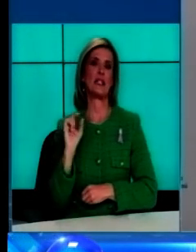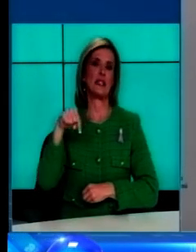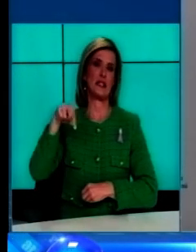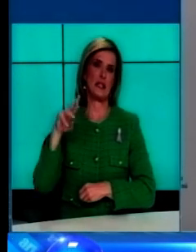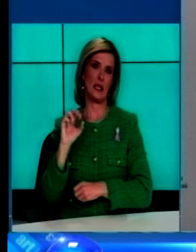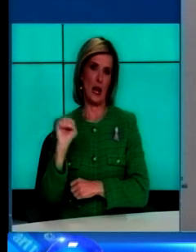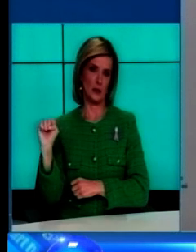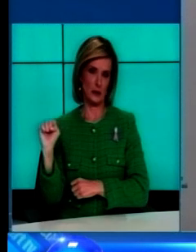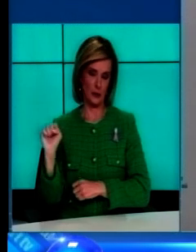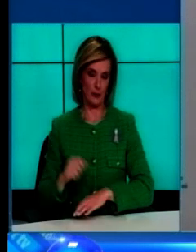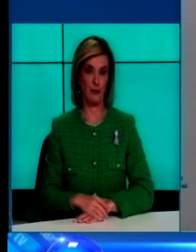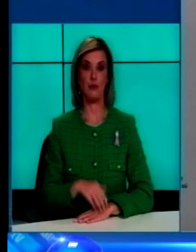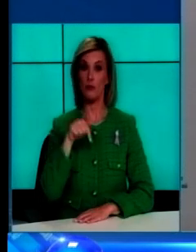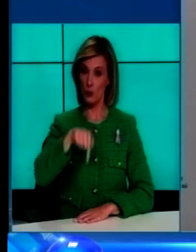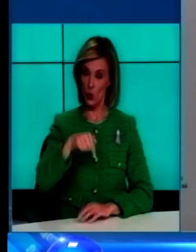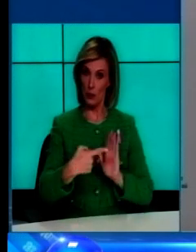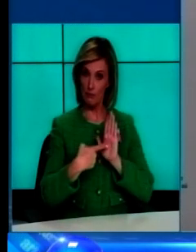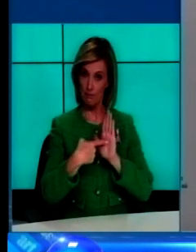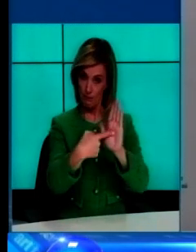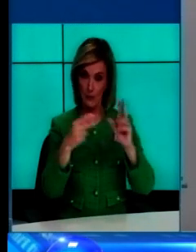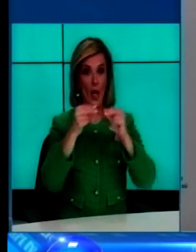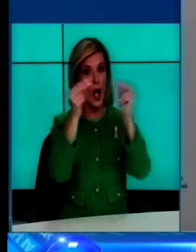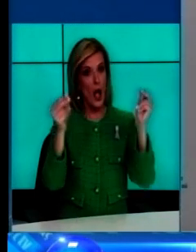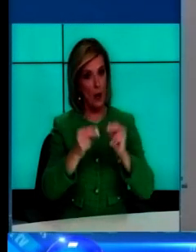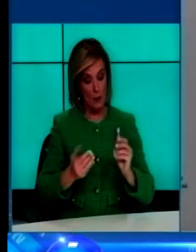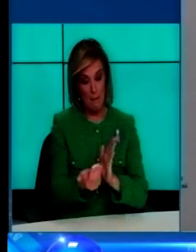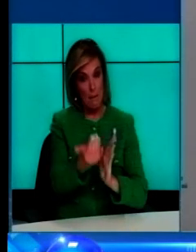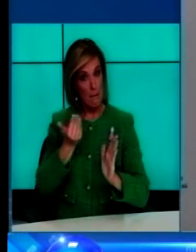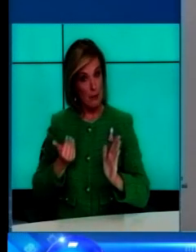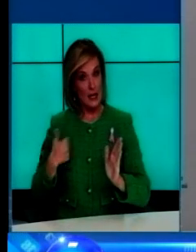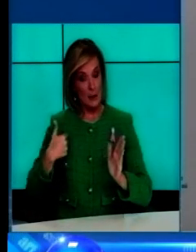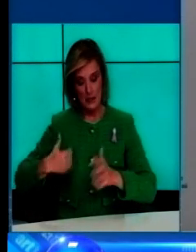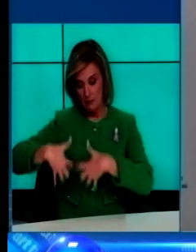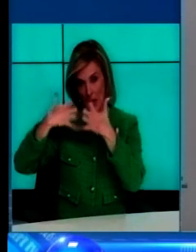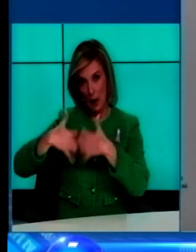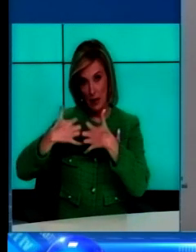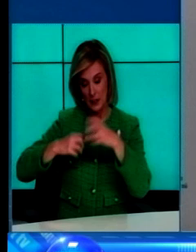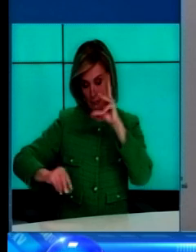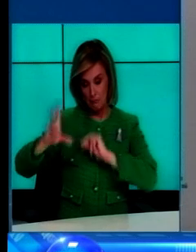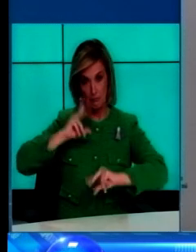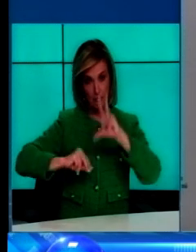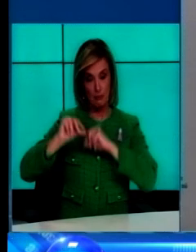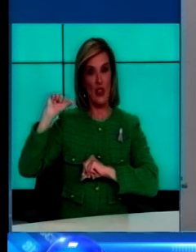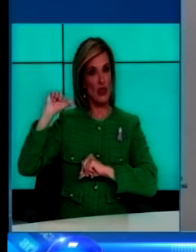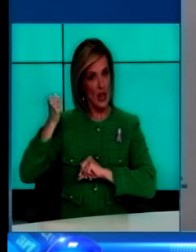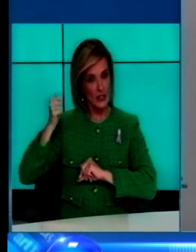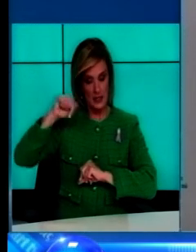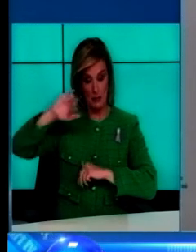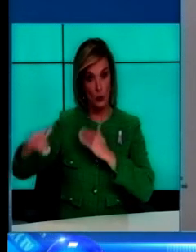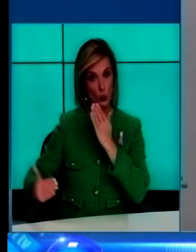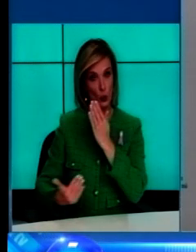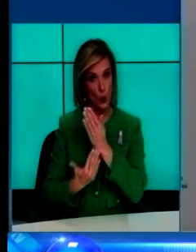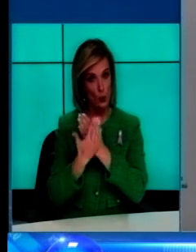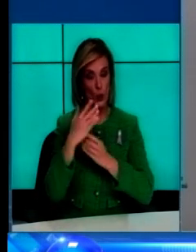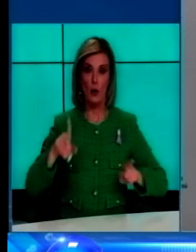Τα αποτελέσματα που θα σας δείξω τα έχουμε ήδη επικοινωνήσει χθες και σήμερα το πρωί με την Προεδρία